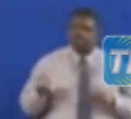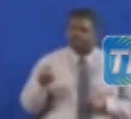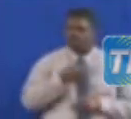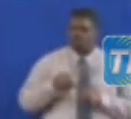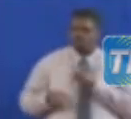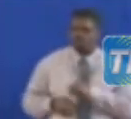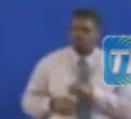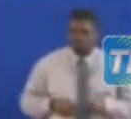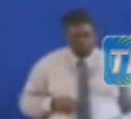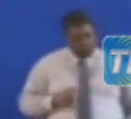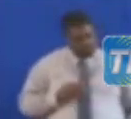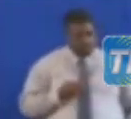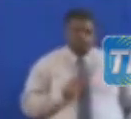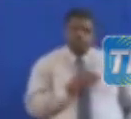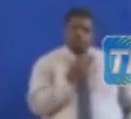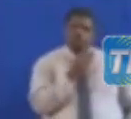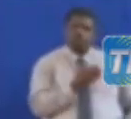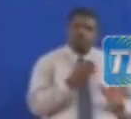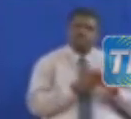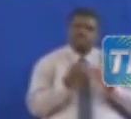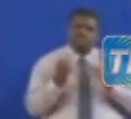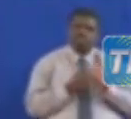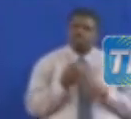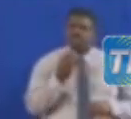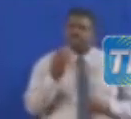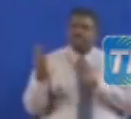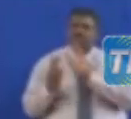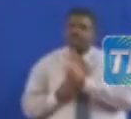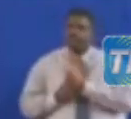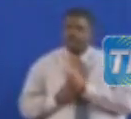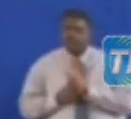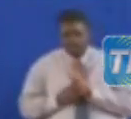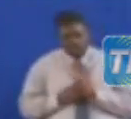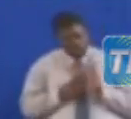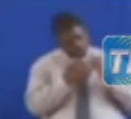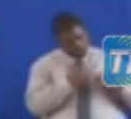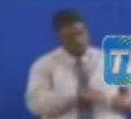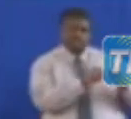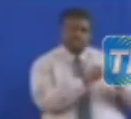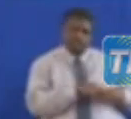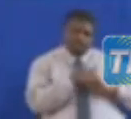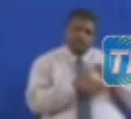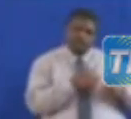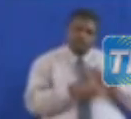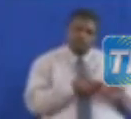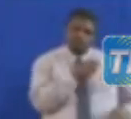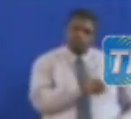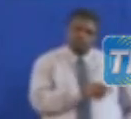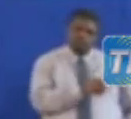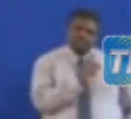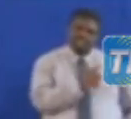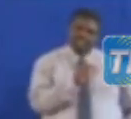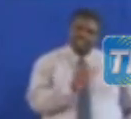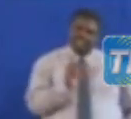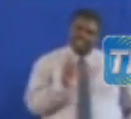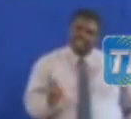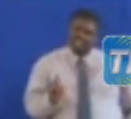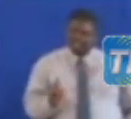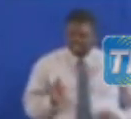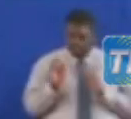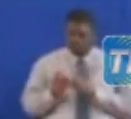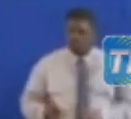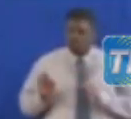mkopo wa shilingi bilioni 49.47 na umetekeleza mradi huu wa KKK